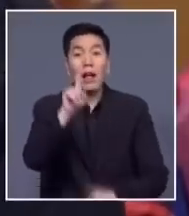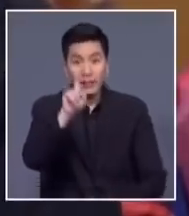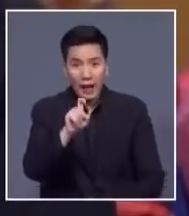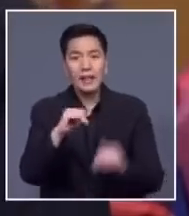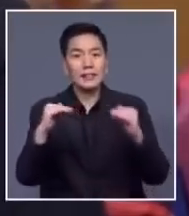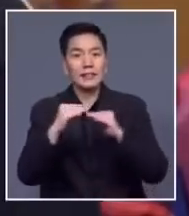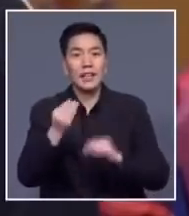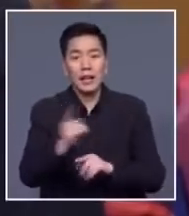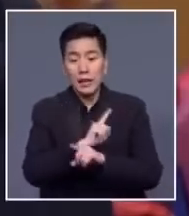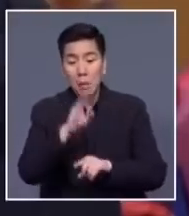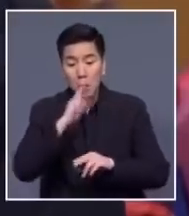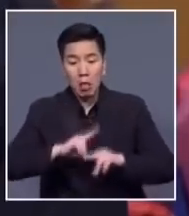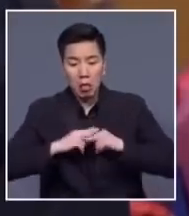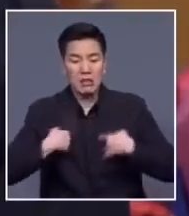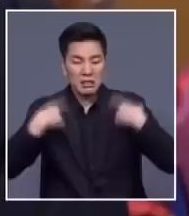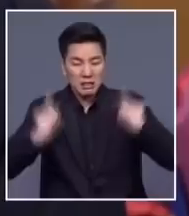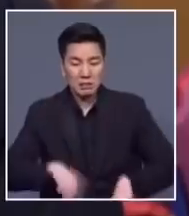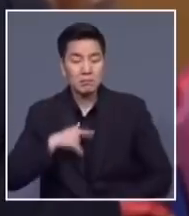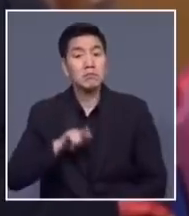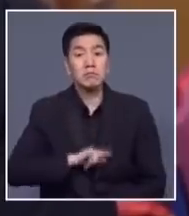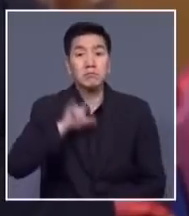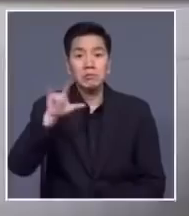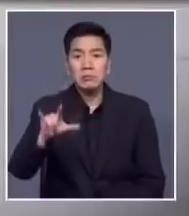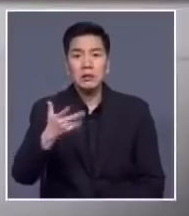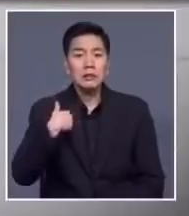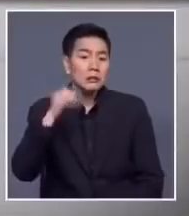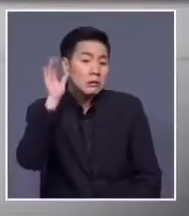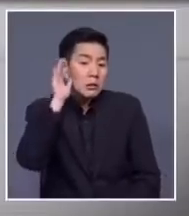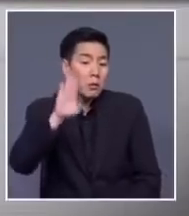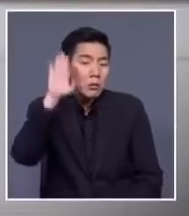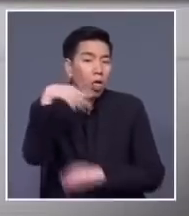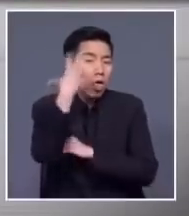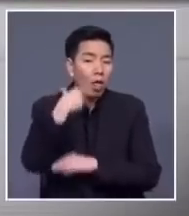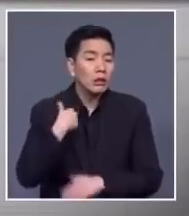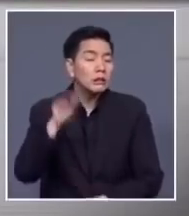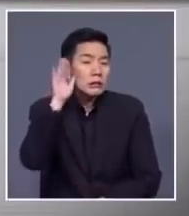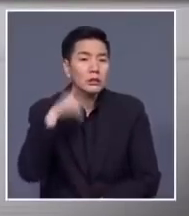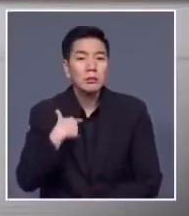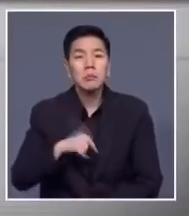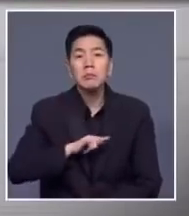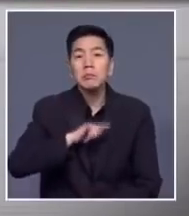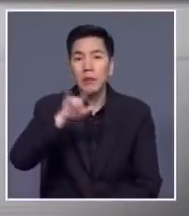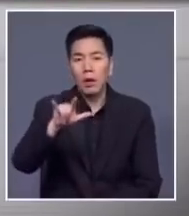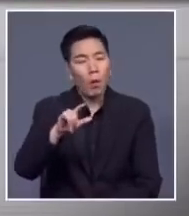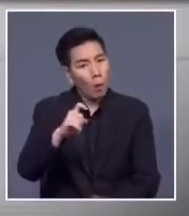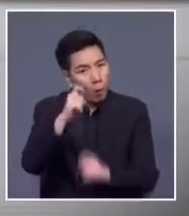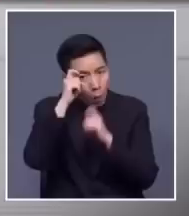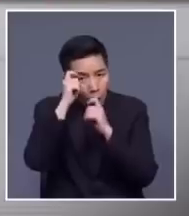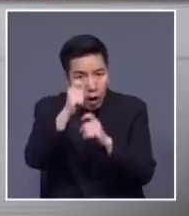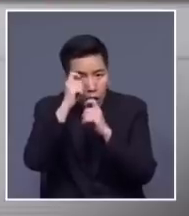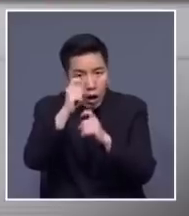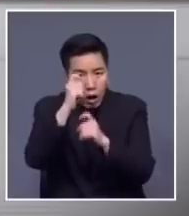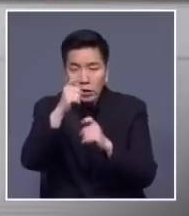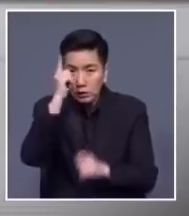รบ แต่ถ้าไปเองเนี่ยครับไปโดยเชื่อหนึ่งบริษัทหลอกลวงไปเนี่ย อันตรายมากไม่มีครับที่ไ